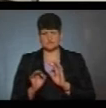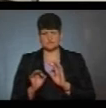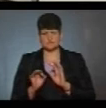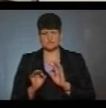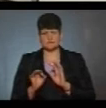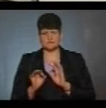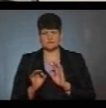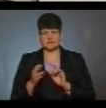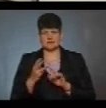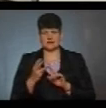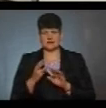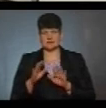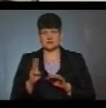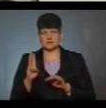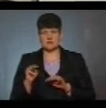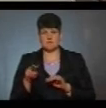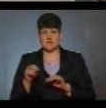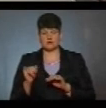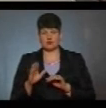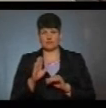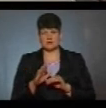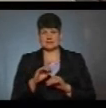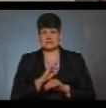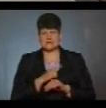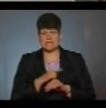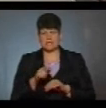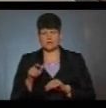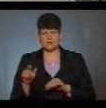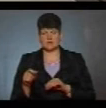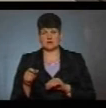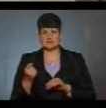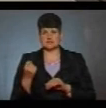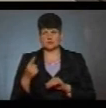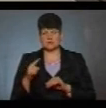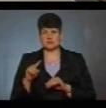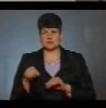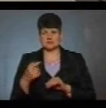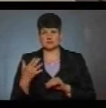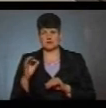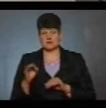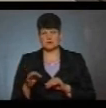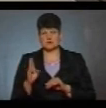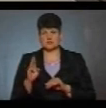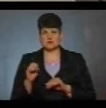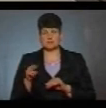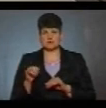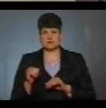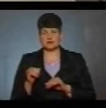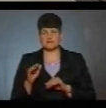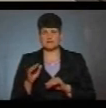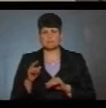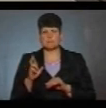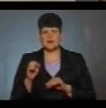14,6%. Третє місце – Шматько Володимир «Сила людей» – це 11,5%. Шепета Віктор «Батьківщина»